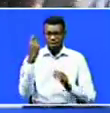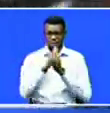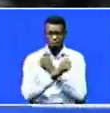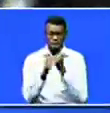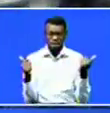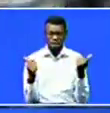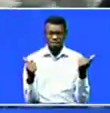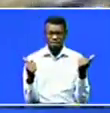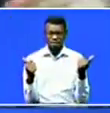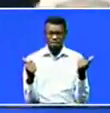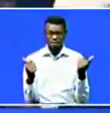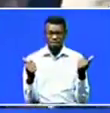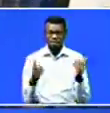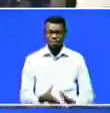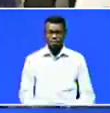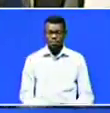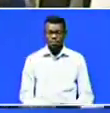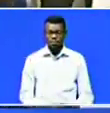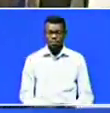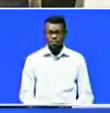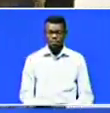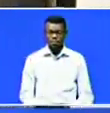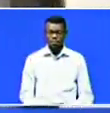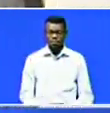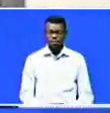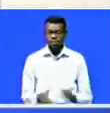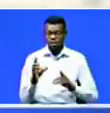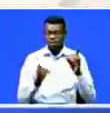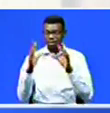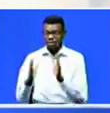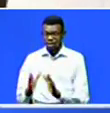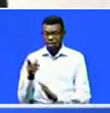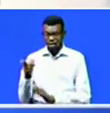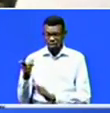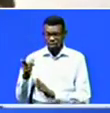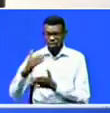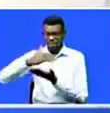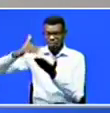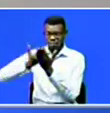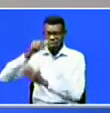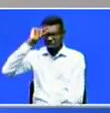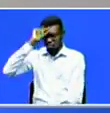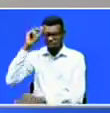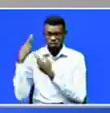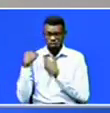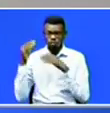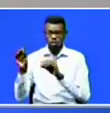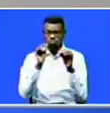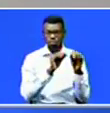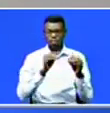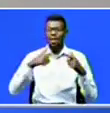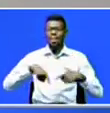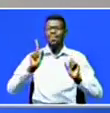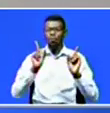nchini Kenya. Mkurugenzi mkuu katika idara ya uhamiaji aliridhia agizo la mahakama na kumpa kibali